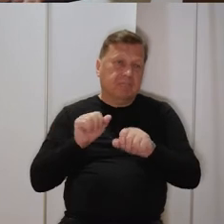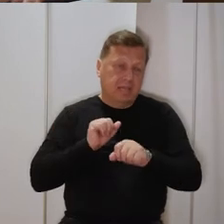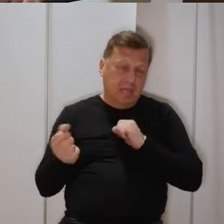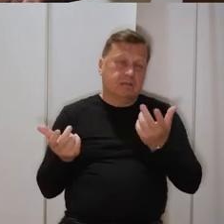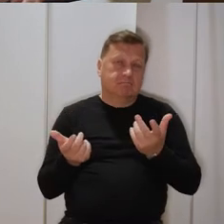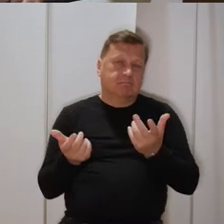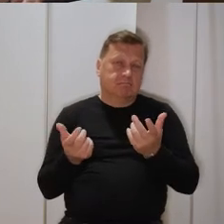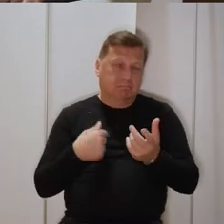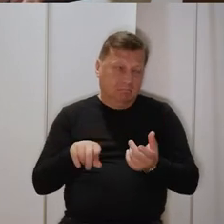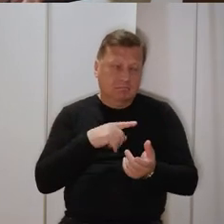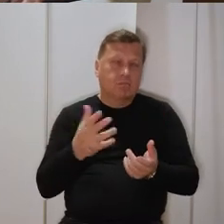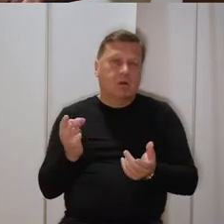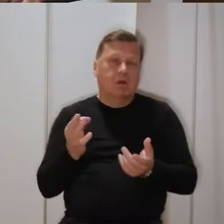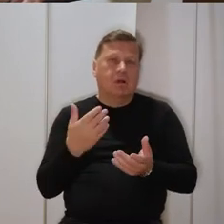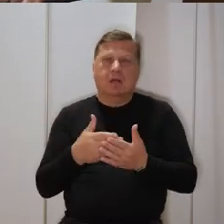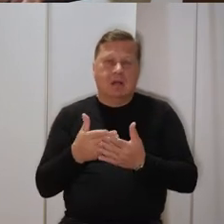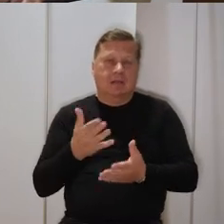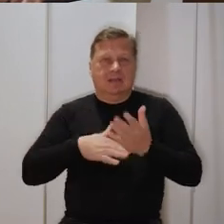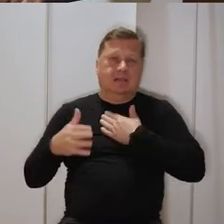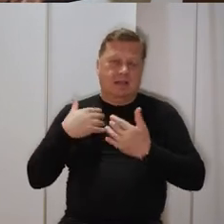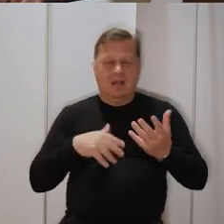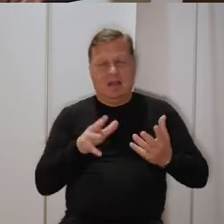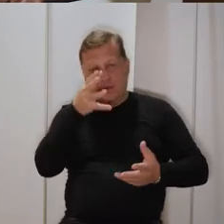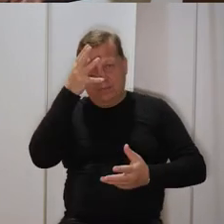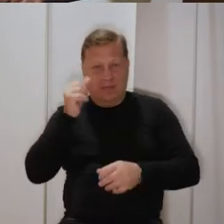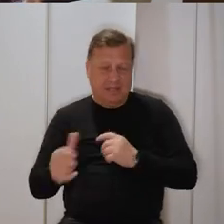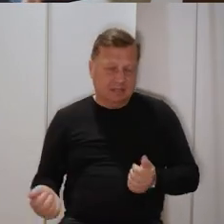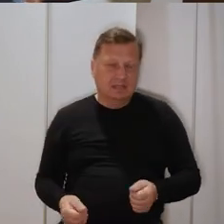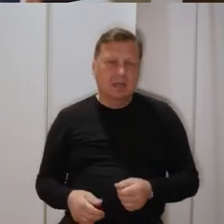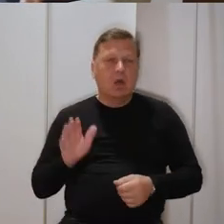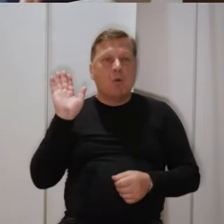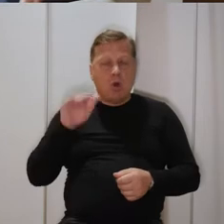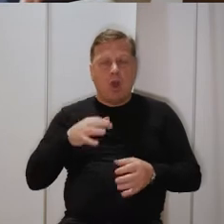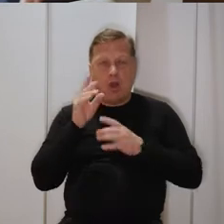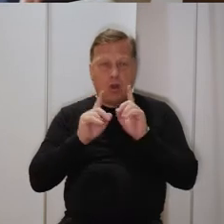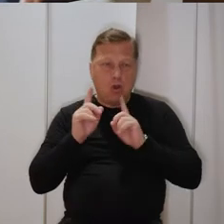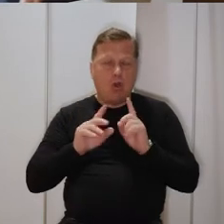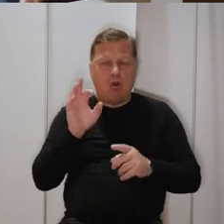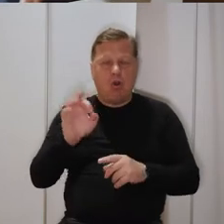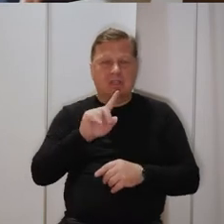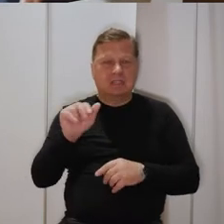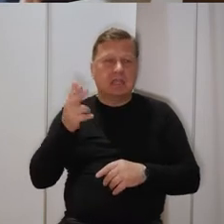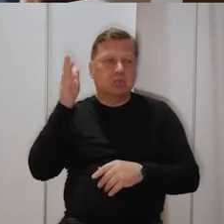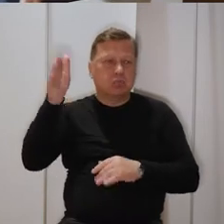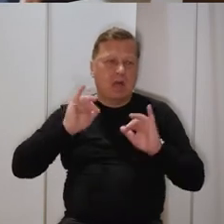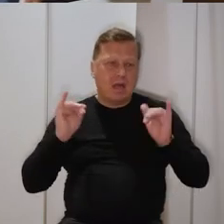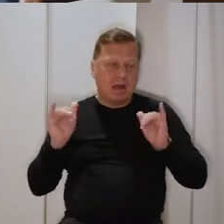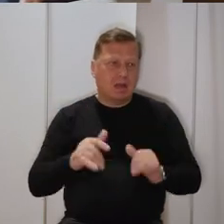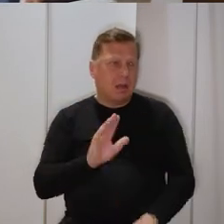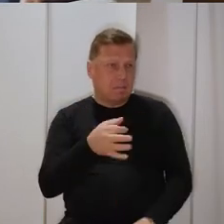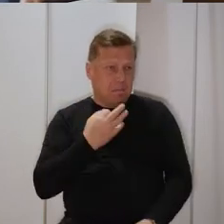frajda. Słuchajcie, bo my możemy jeszcze porozmawiać trochę o przeszłości zinów, ale nie będzie pytań, nie łudź się. Miał